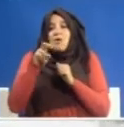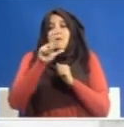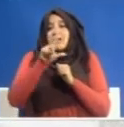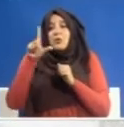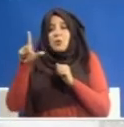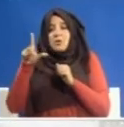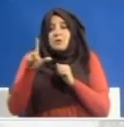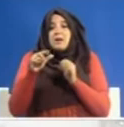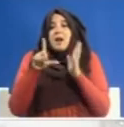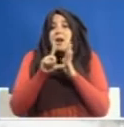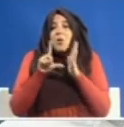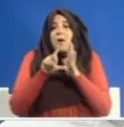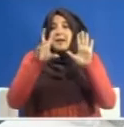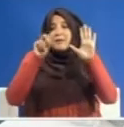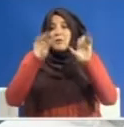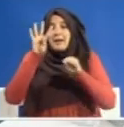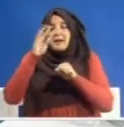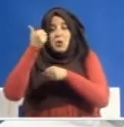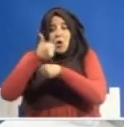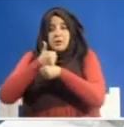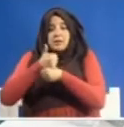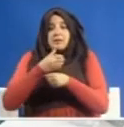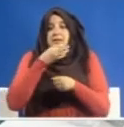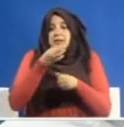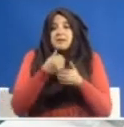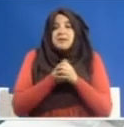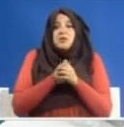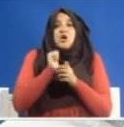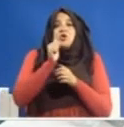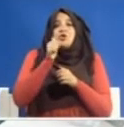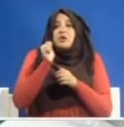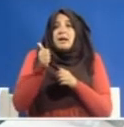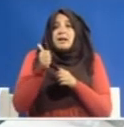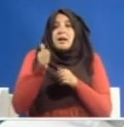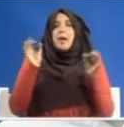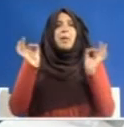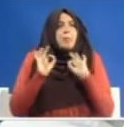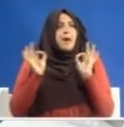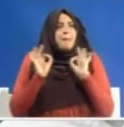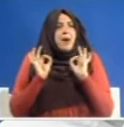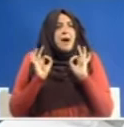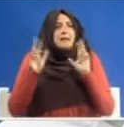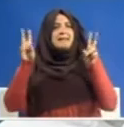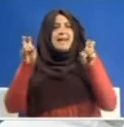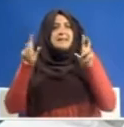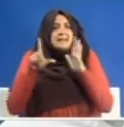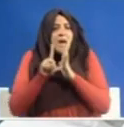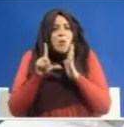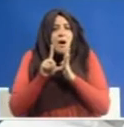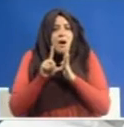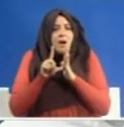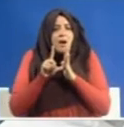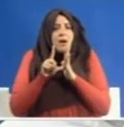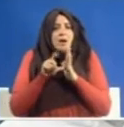222 من القانون 84/11 التي تنص على الآتي: كل ما لم يرد النص عليه في